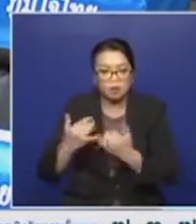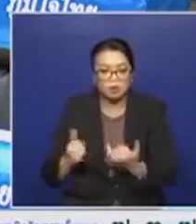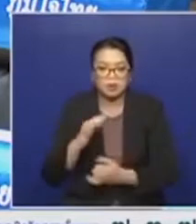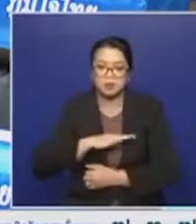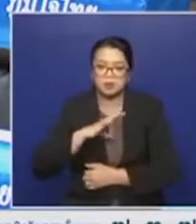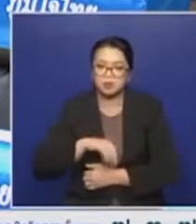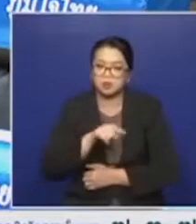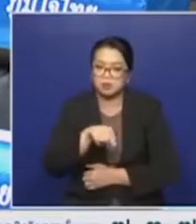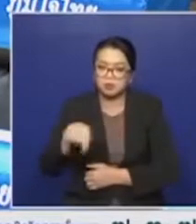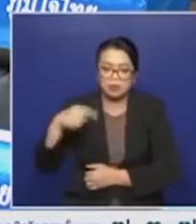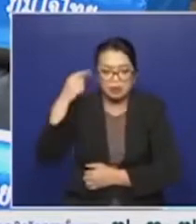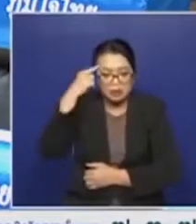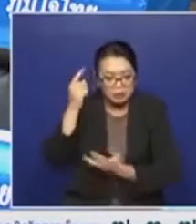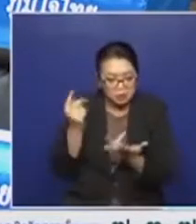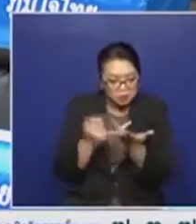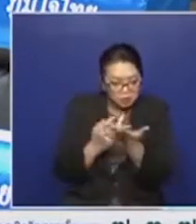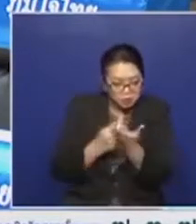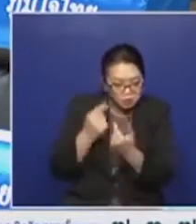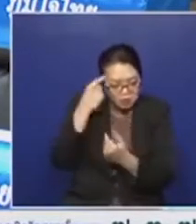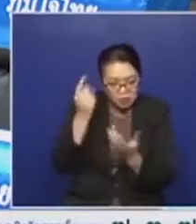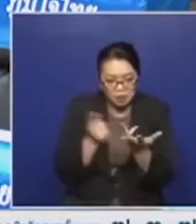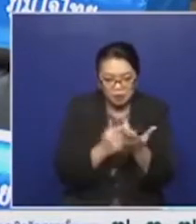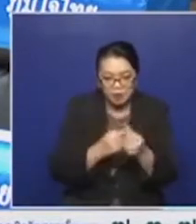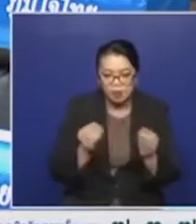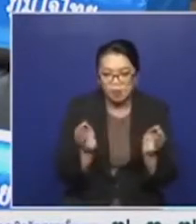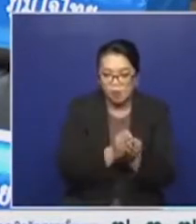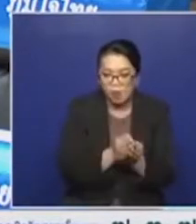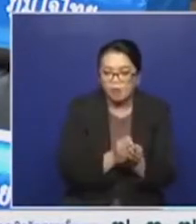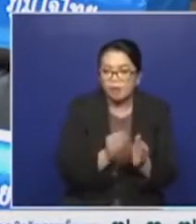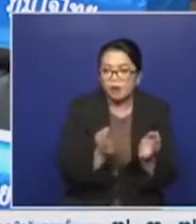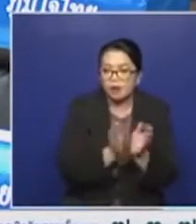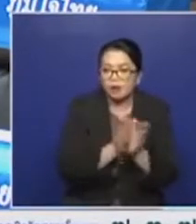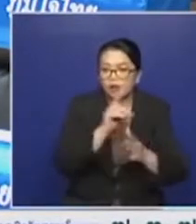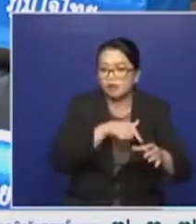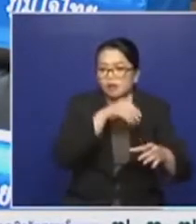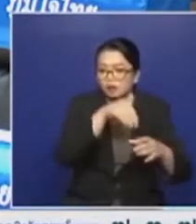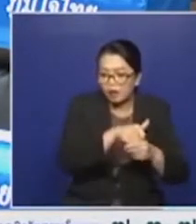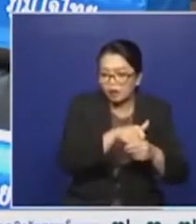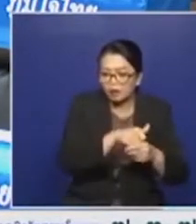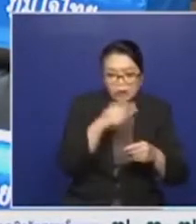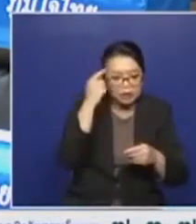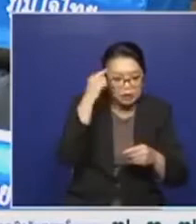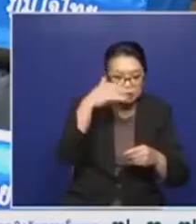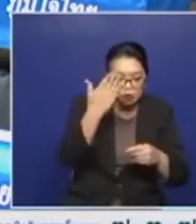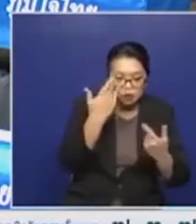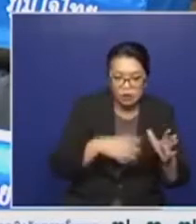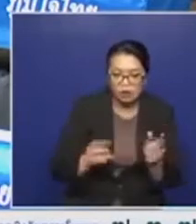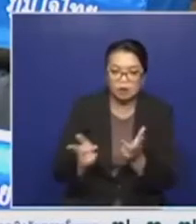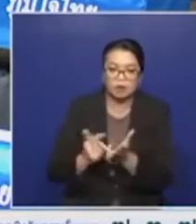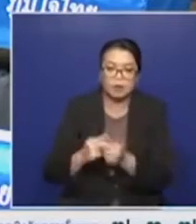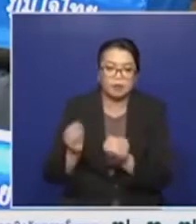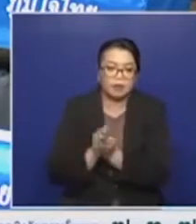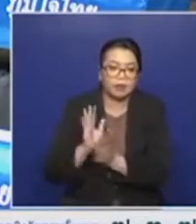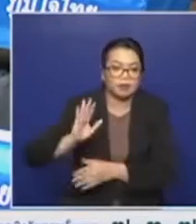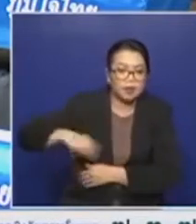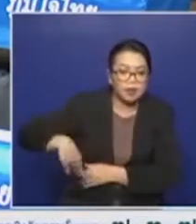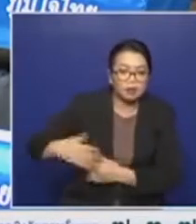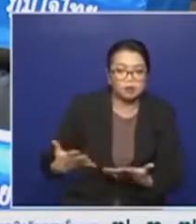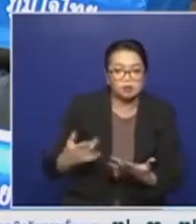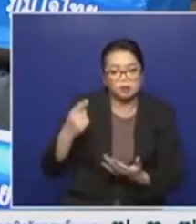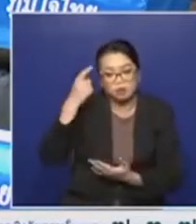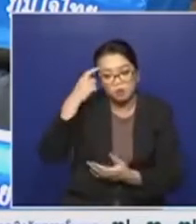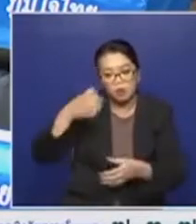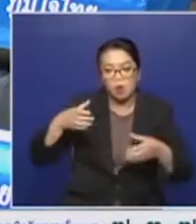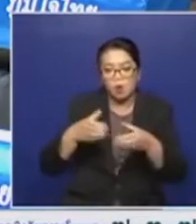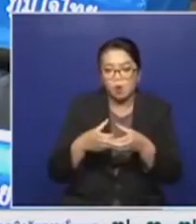กลายเป็นผู้คิดสูตรและตั้งไปก่อนแล้วมาคิดสูตรคำนวณคะแนนกันทีหลังหรือสวที่เป็นผลพวงมาจาก